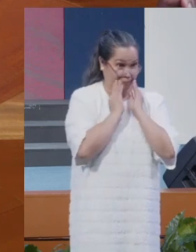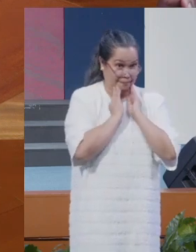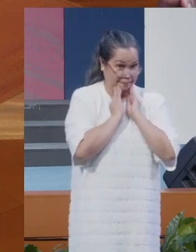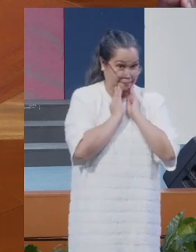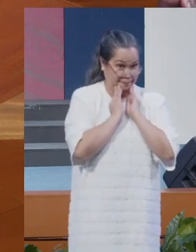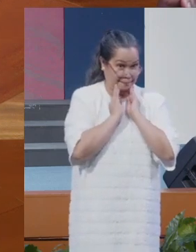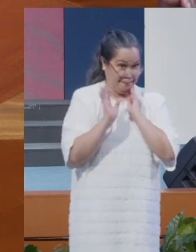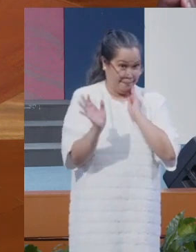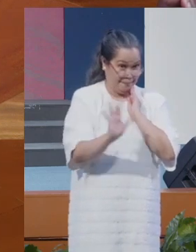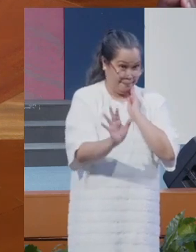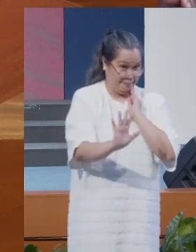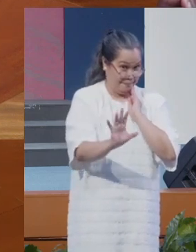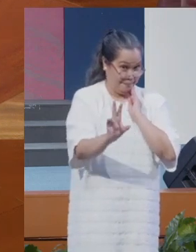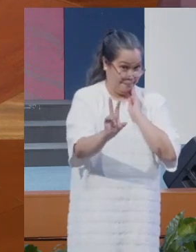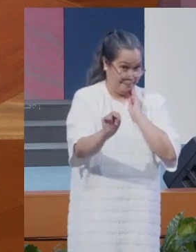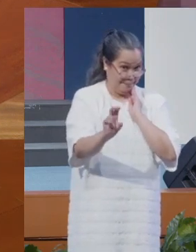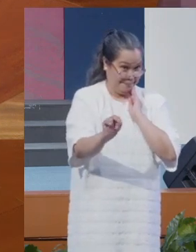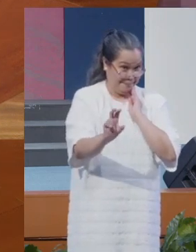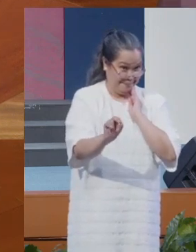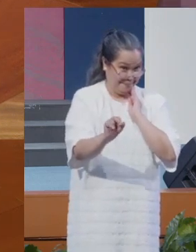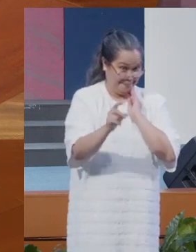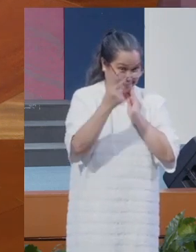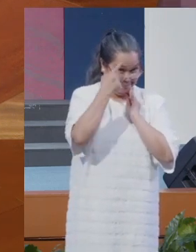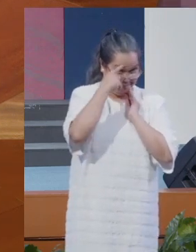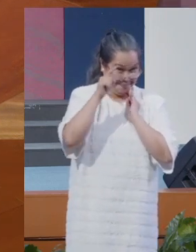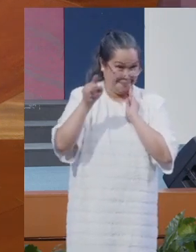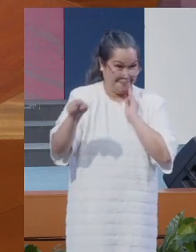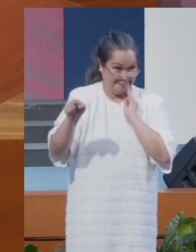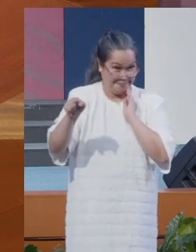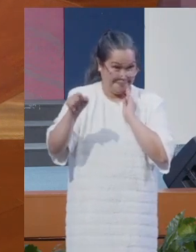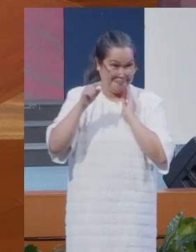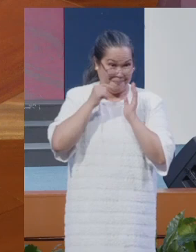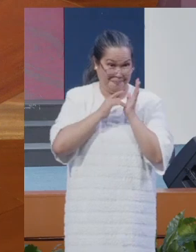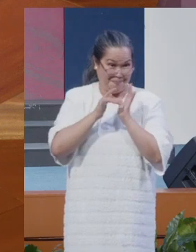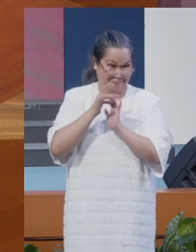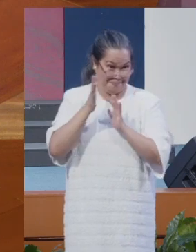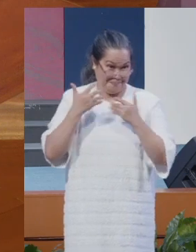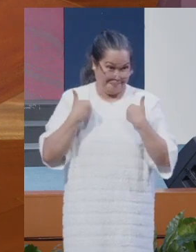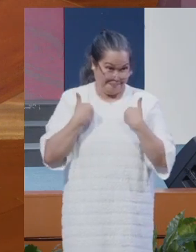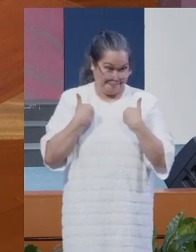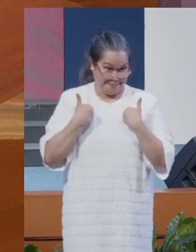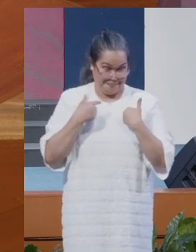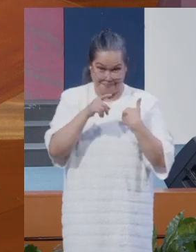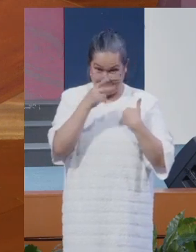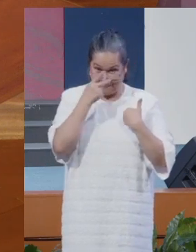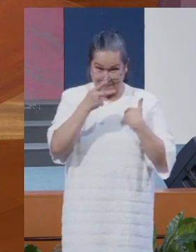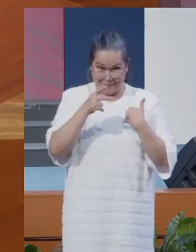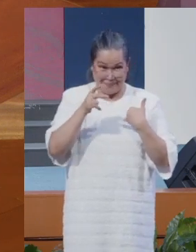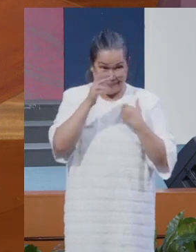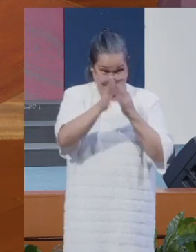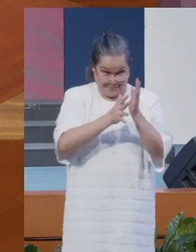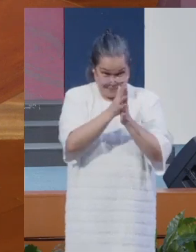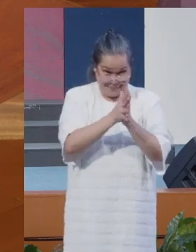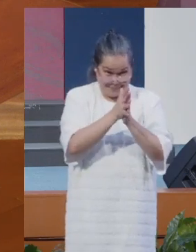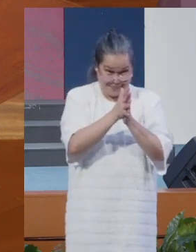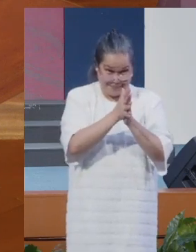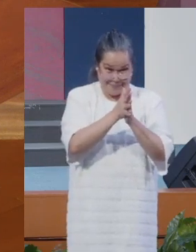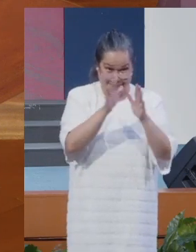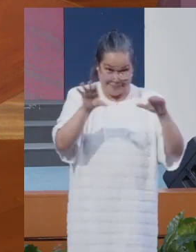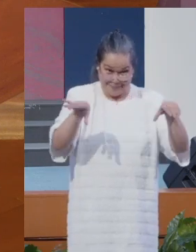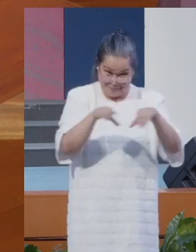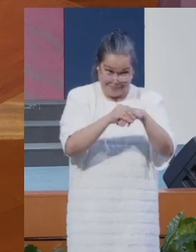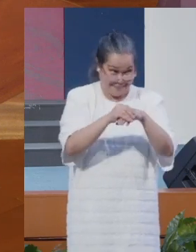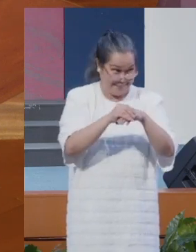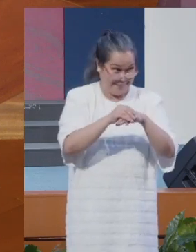hindi dapat gawin habang naroroon ang bridegroom. Nakakita na ba kayo ng kasal